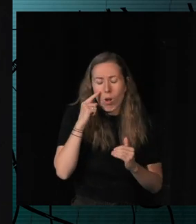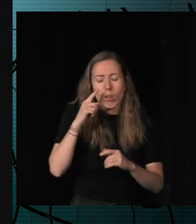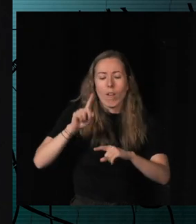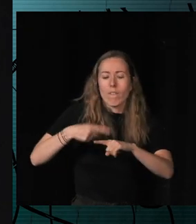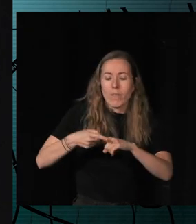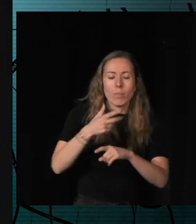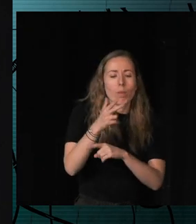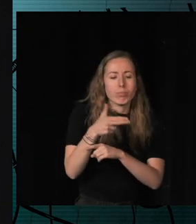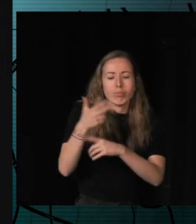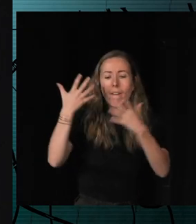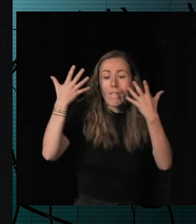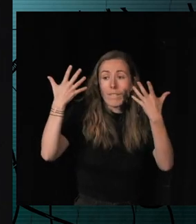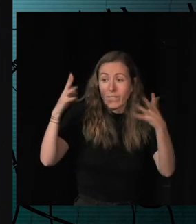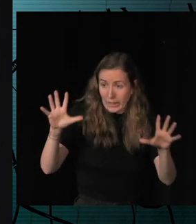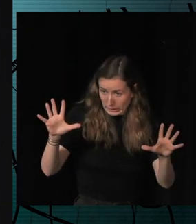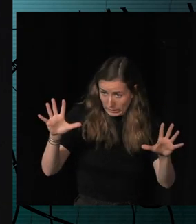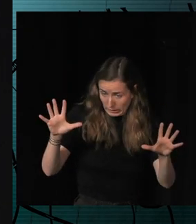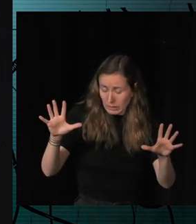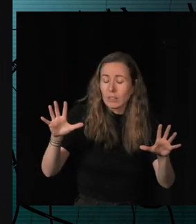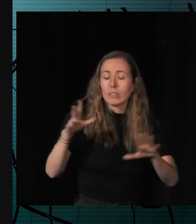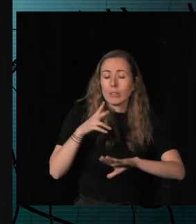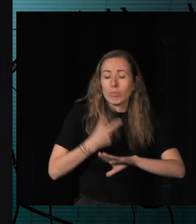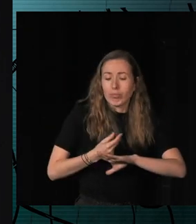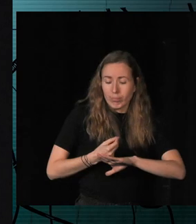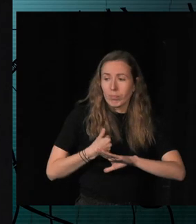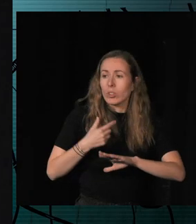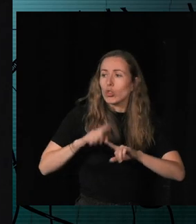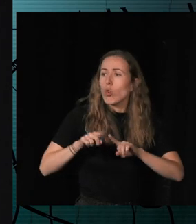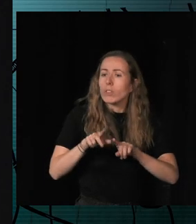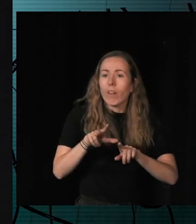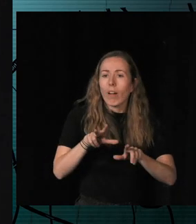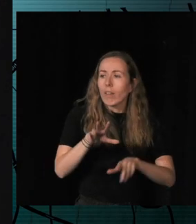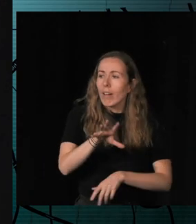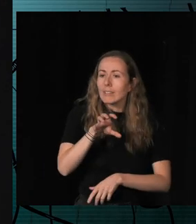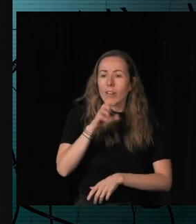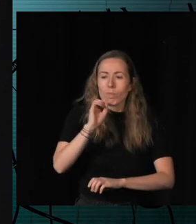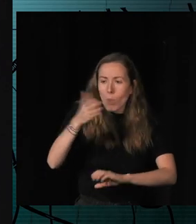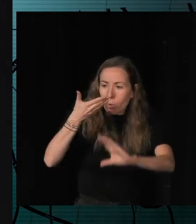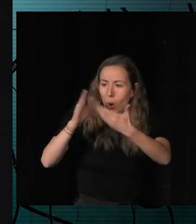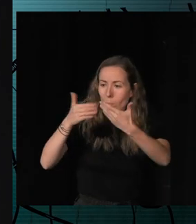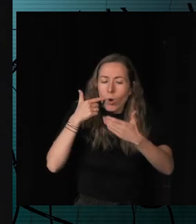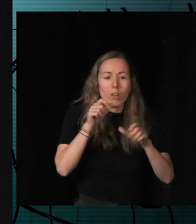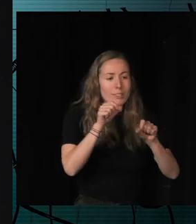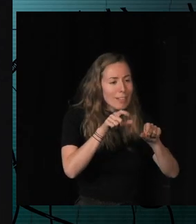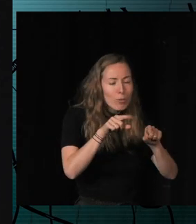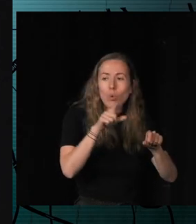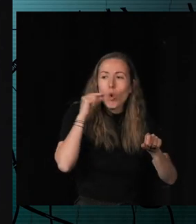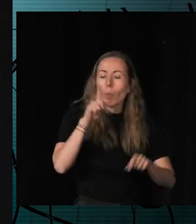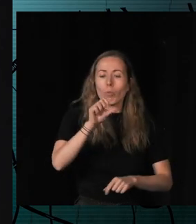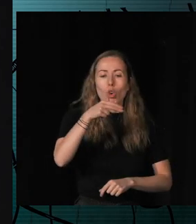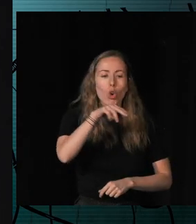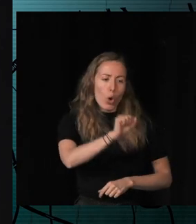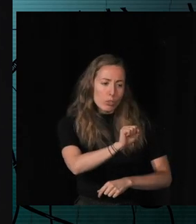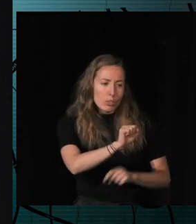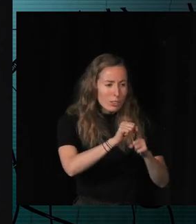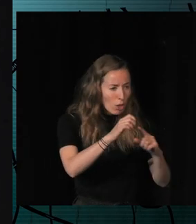certain temps maintenant on a eu des éléments qui ont été montrés justement des scènes de tournage une interview de Gans il y a quelques moi là pour